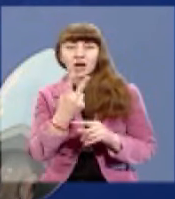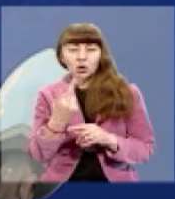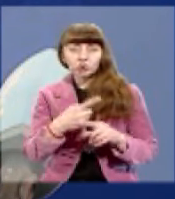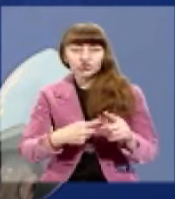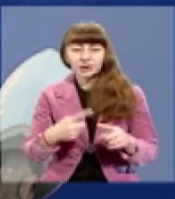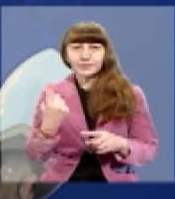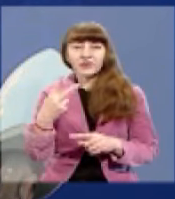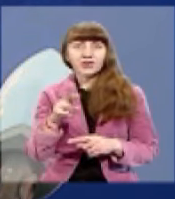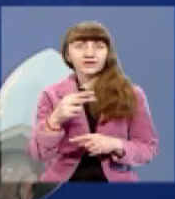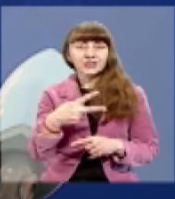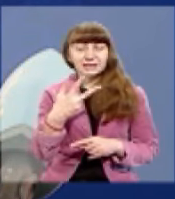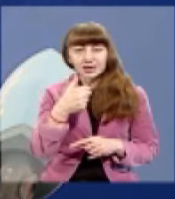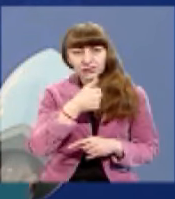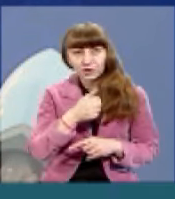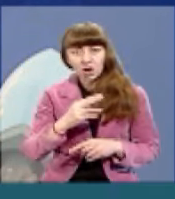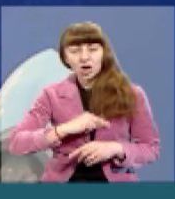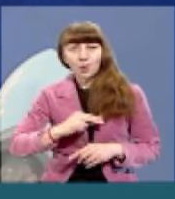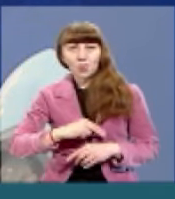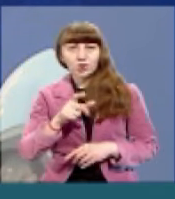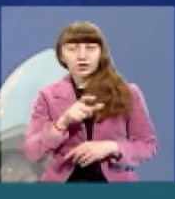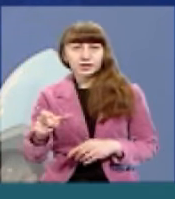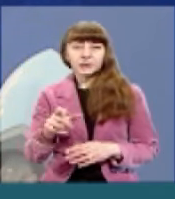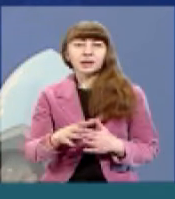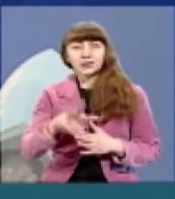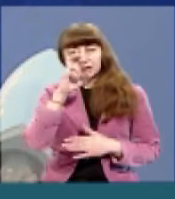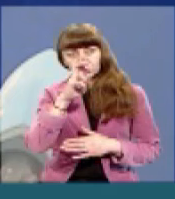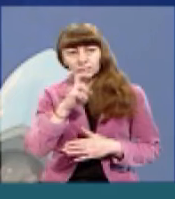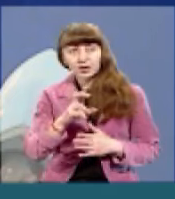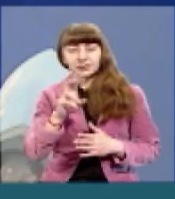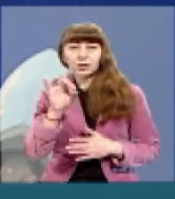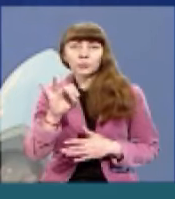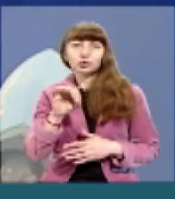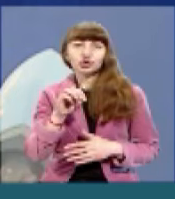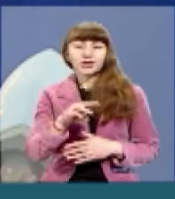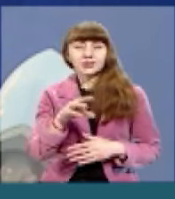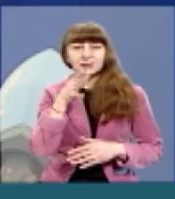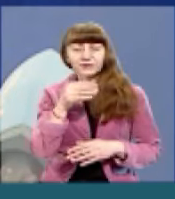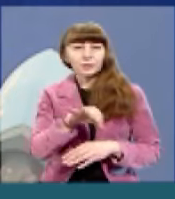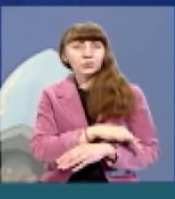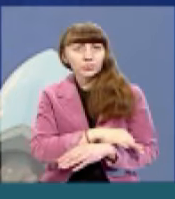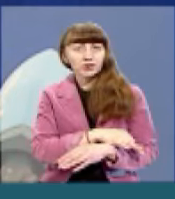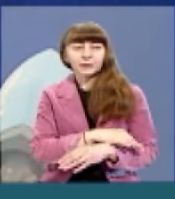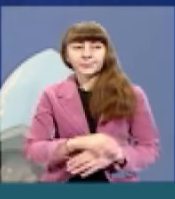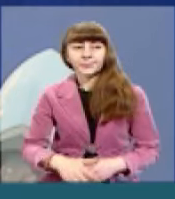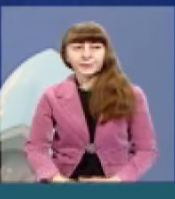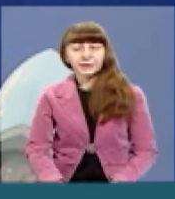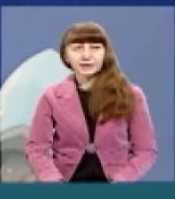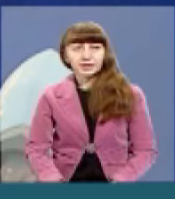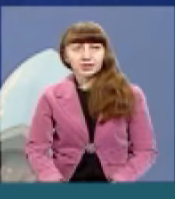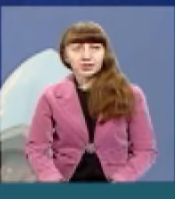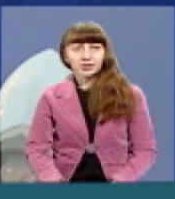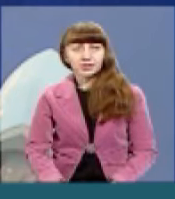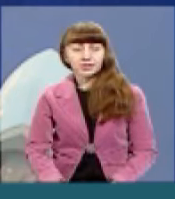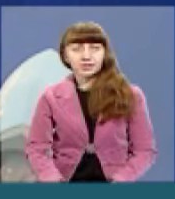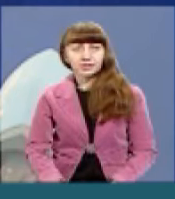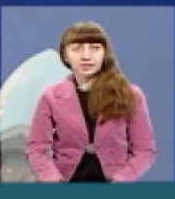1 января 2023 года вошли работники квазигосударственного сектора со своими супругами и работники бюджетных организаций